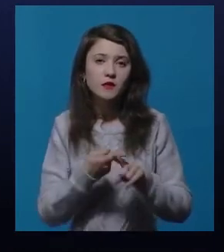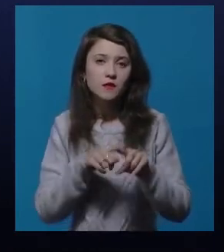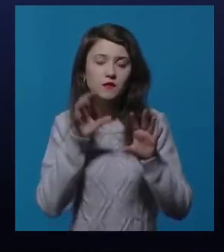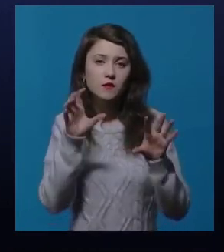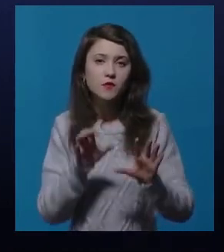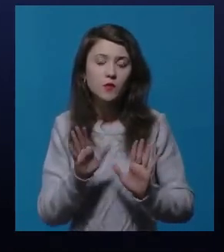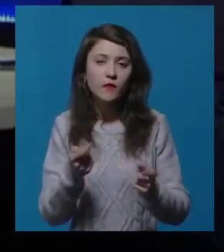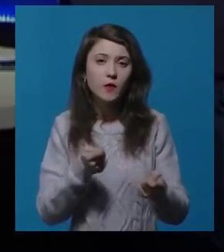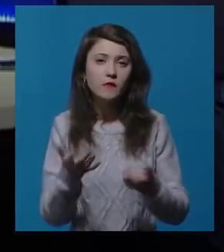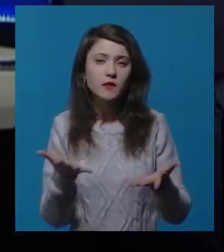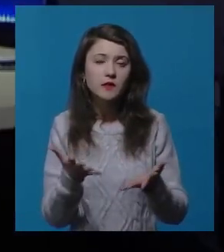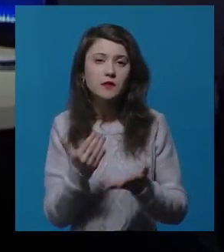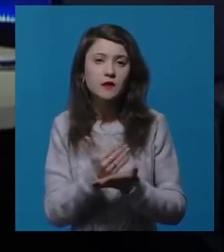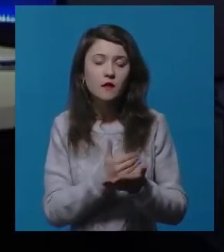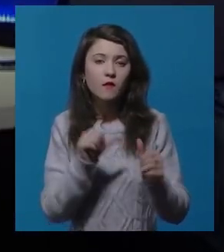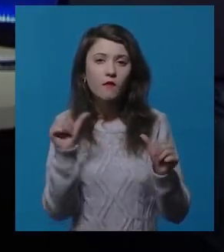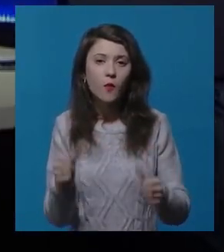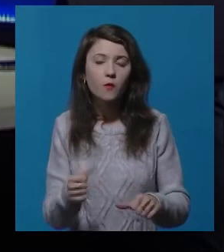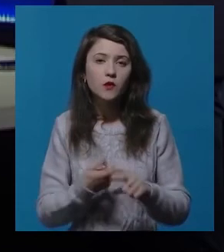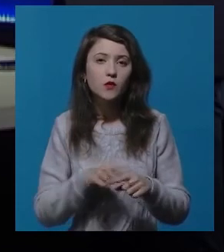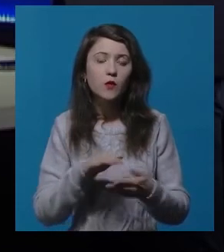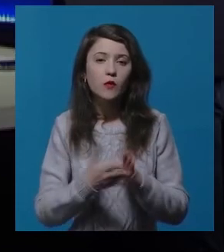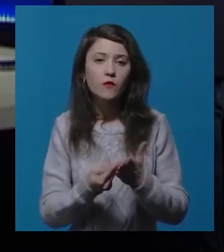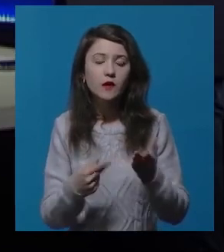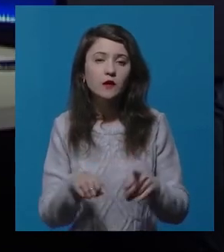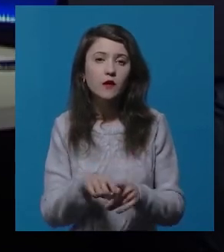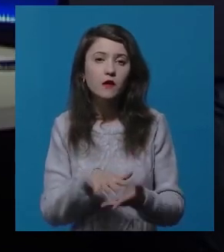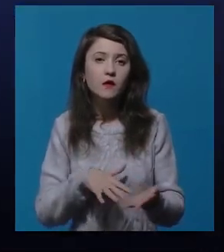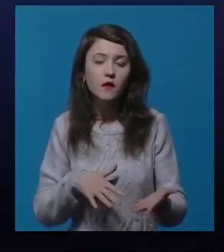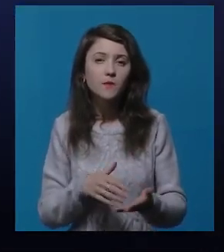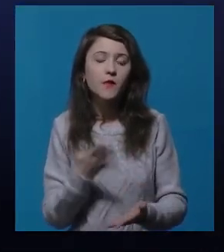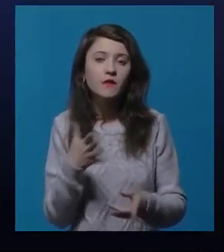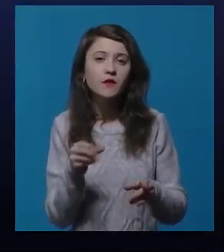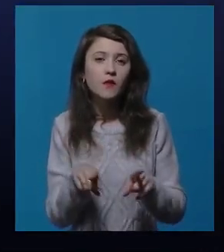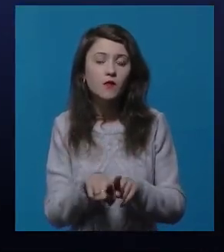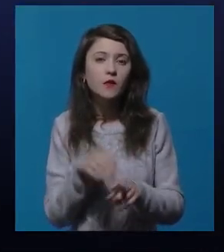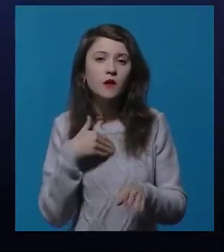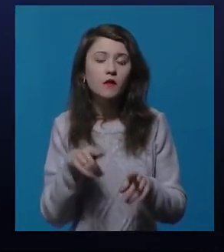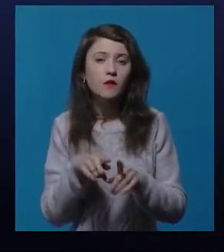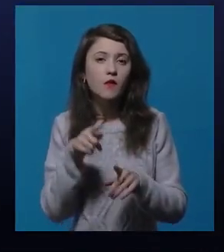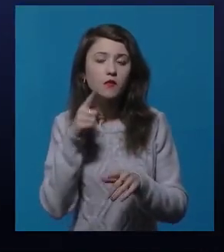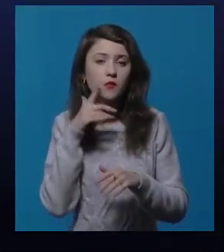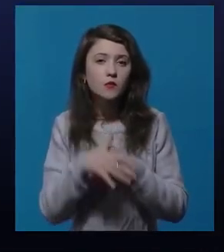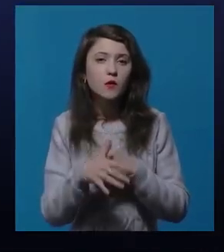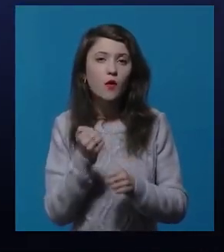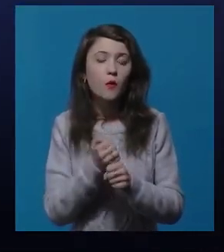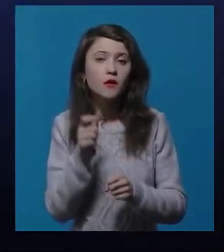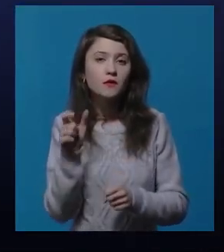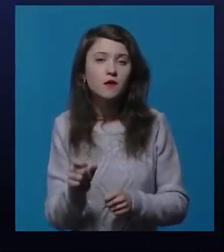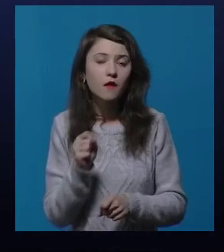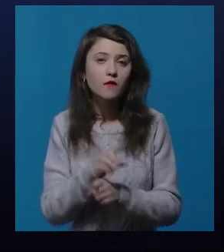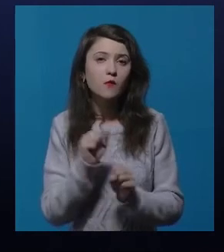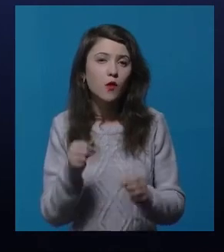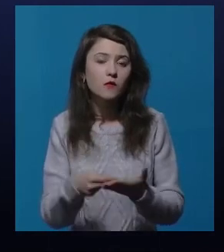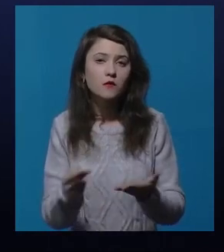врегульовано, певна стандартна форма цього договору і так далі, але все одно ж, я так розумію, роботодавці, вони можуть укладати